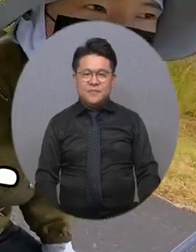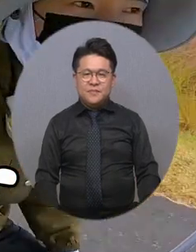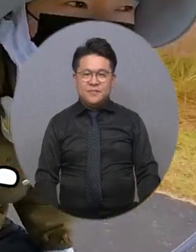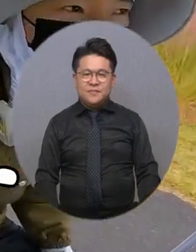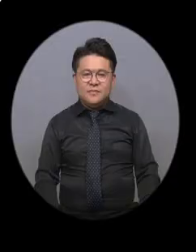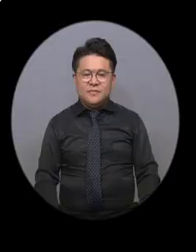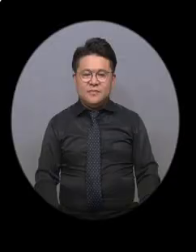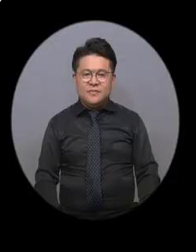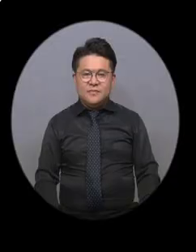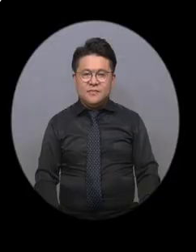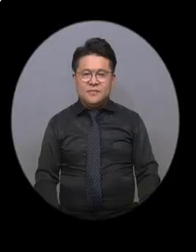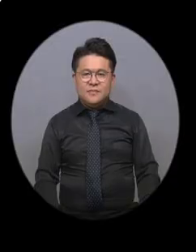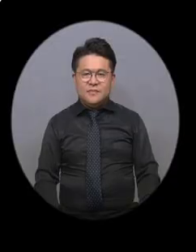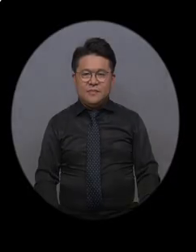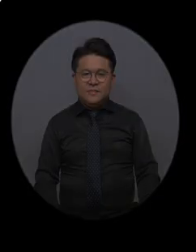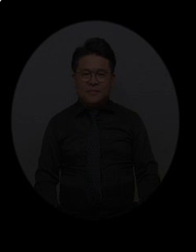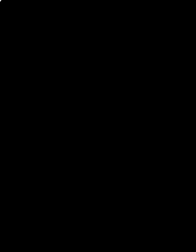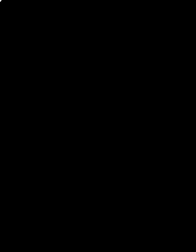되게